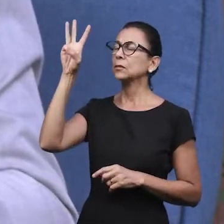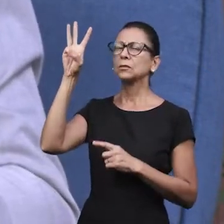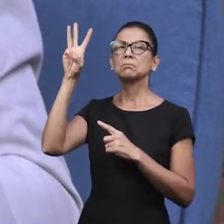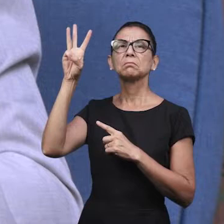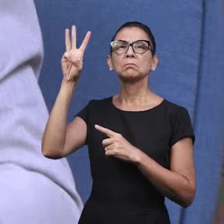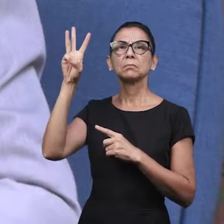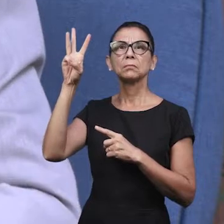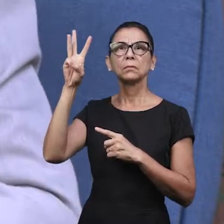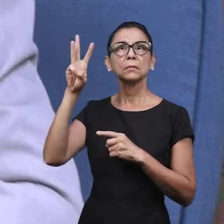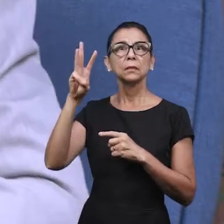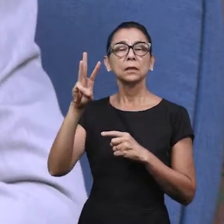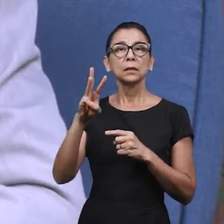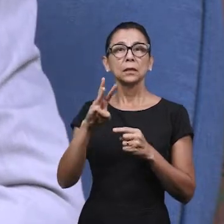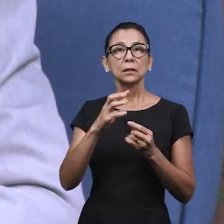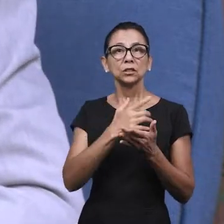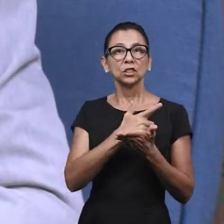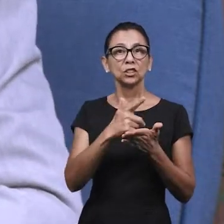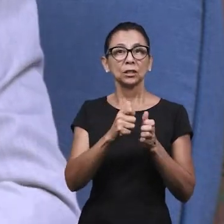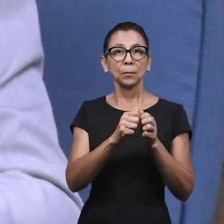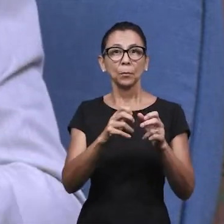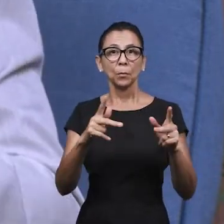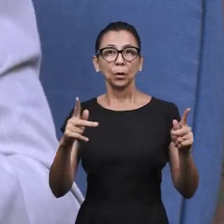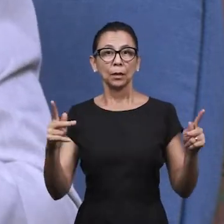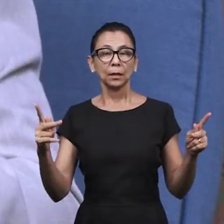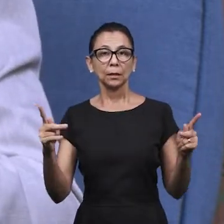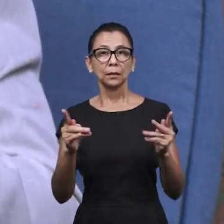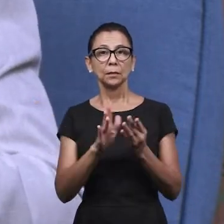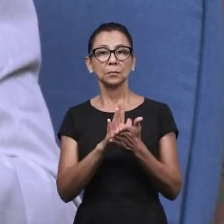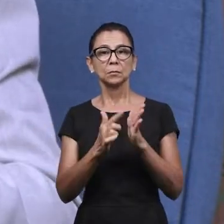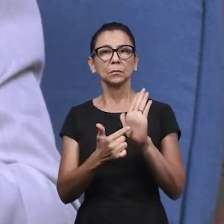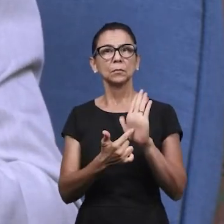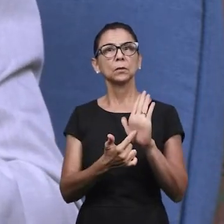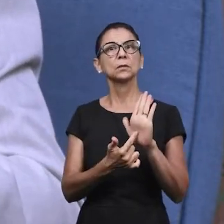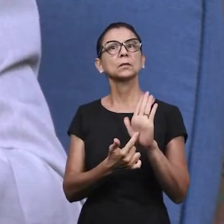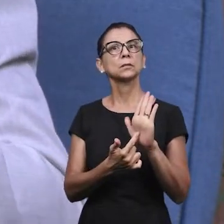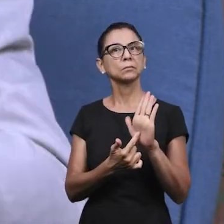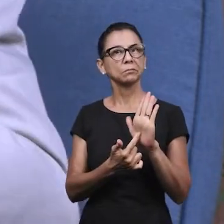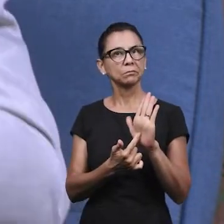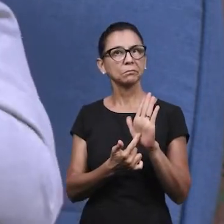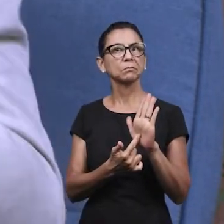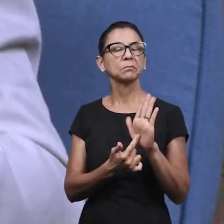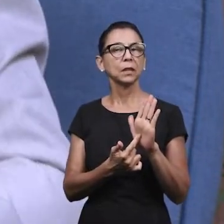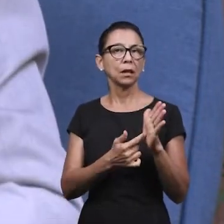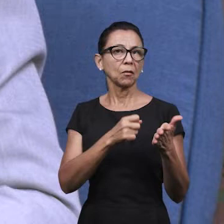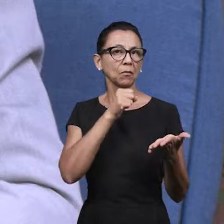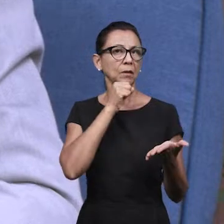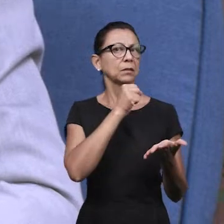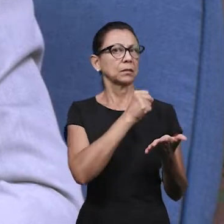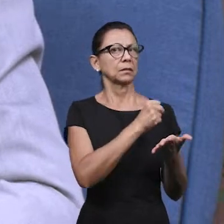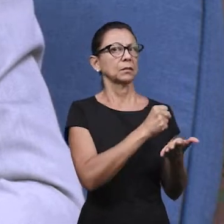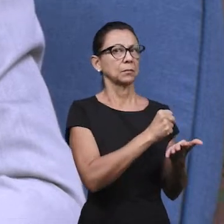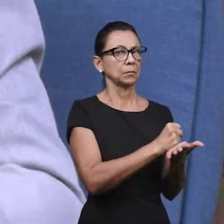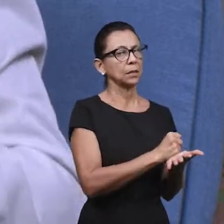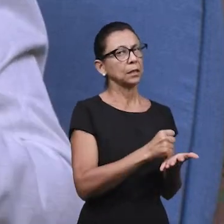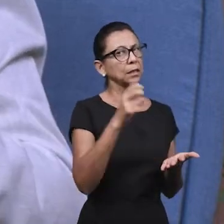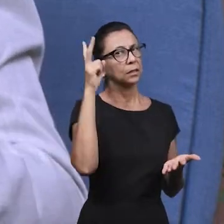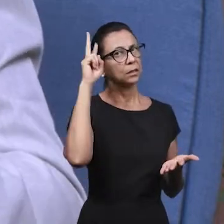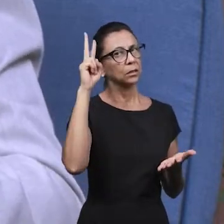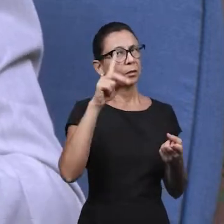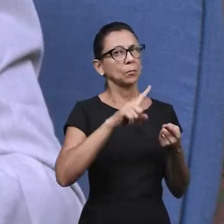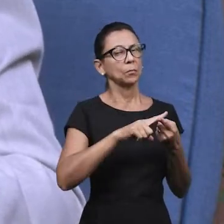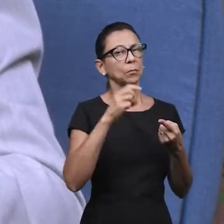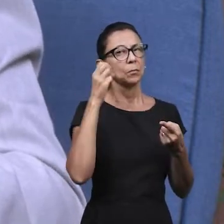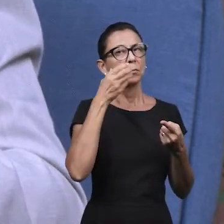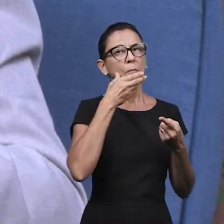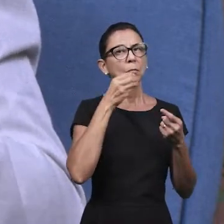apparaît dans toute la Bible. Nous voyons cette expression dans ce temps décrit, par exemple dans l'Ancien Testament, dans l'histoire de